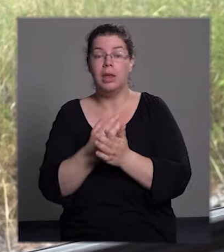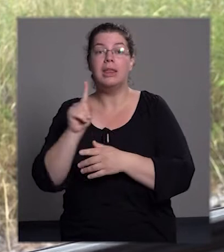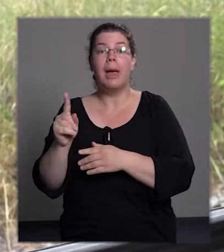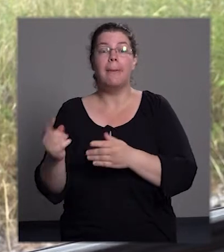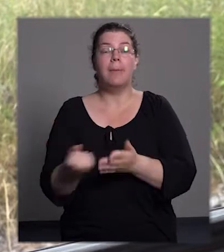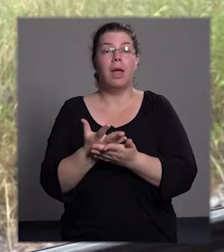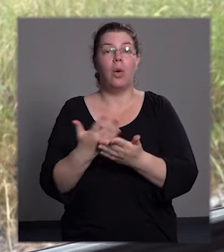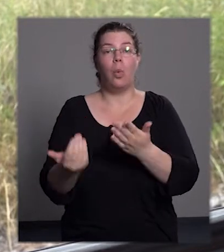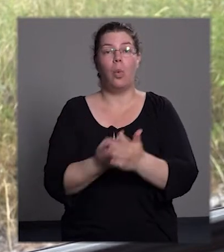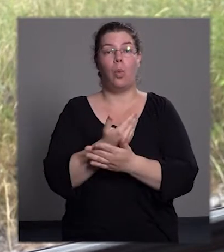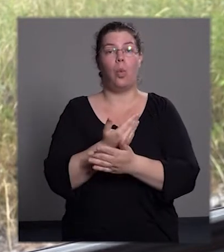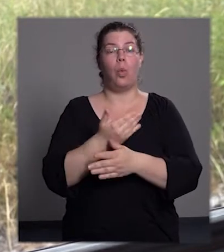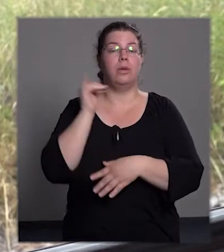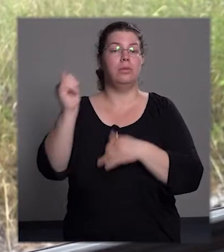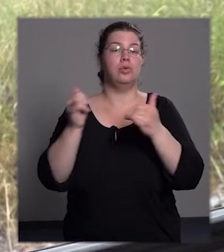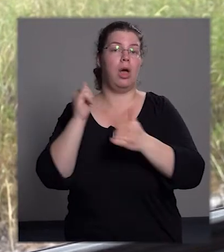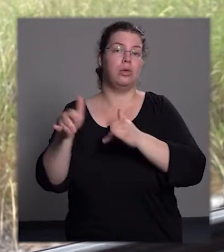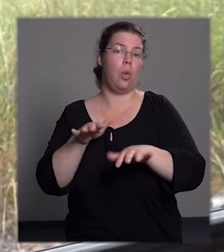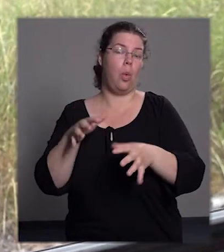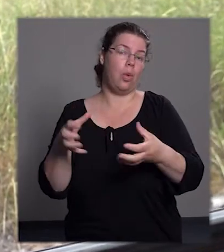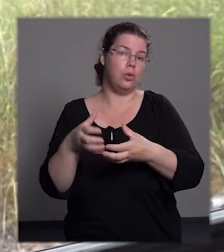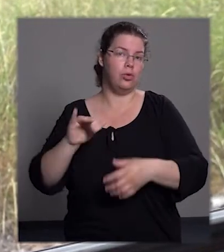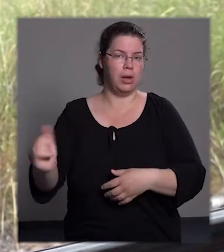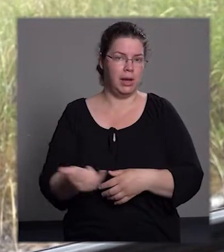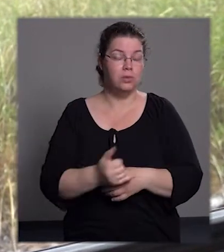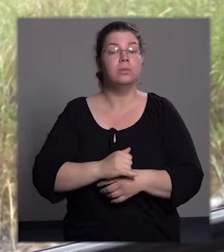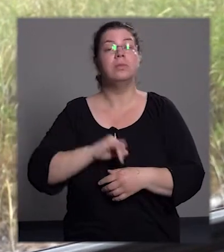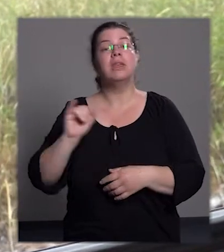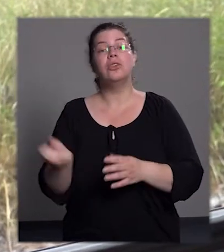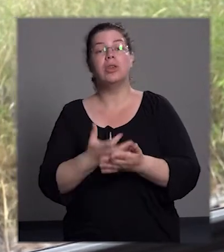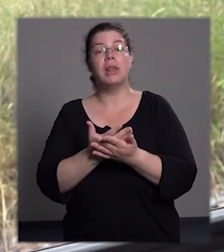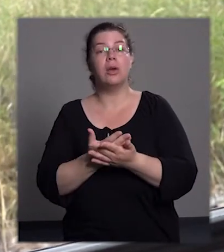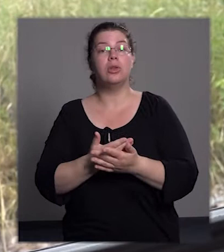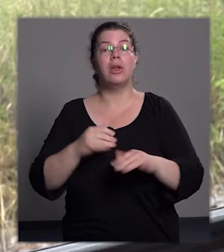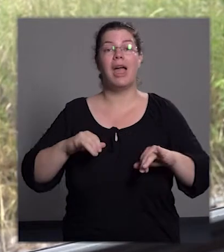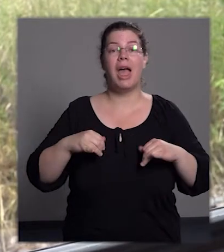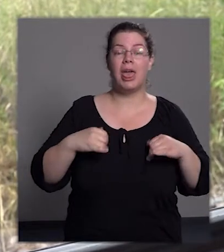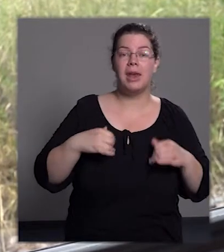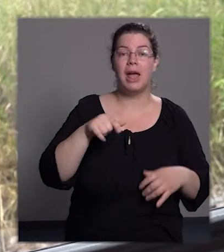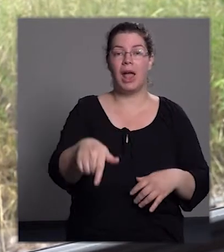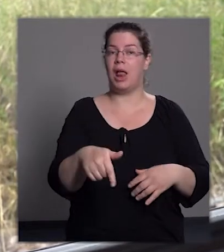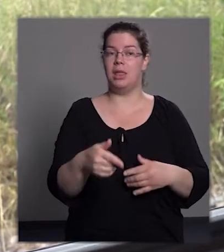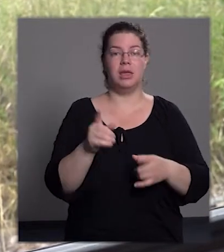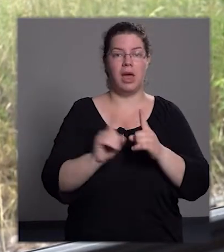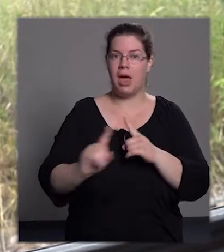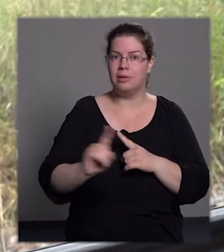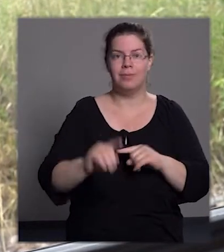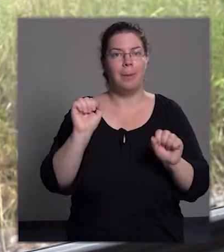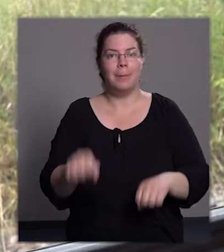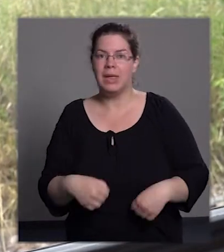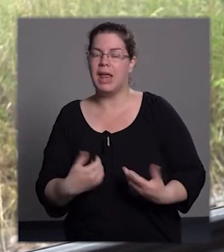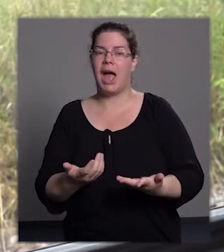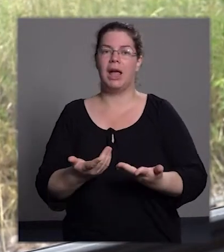széles új utazó közönség is, és viszonylag gyorsan kiderült, hogy például a reggeli járatok nem bírják el az utasokat, tehát meg kellett